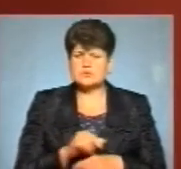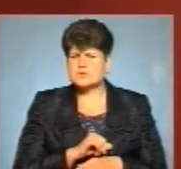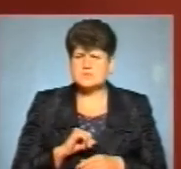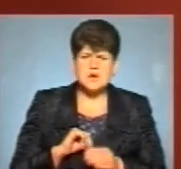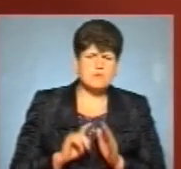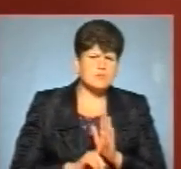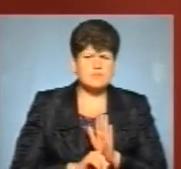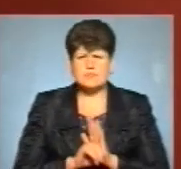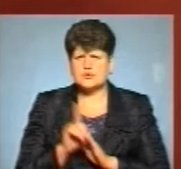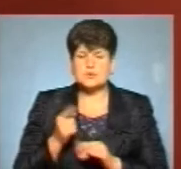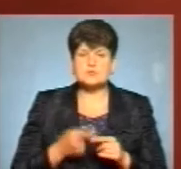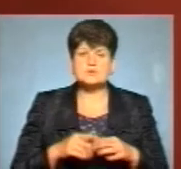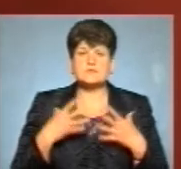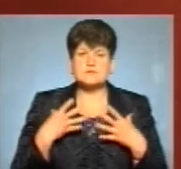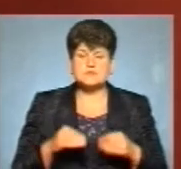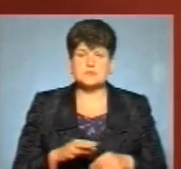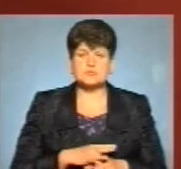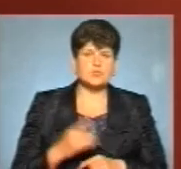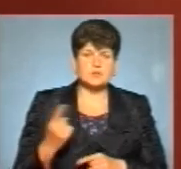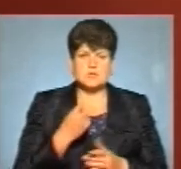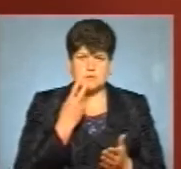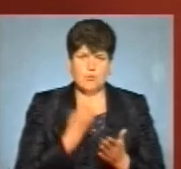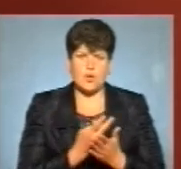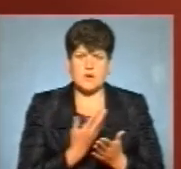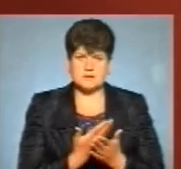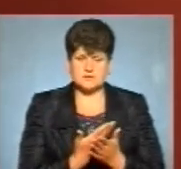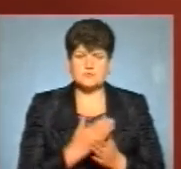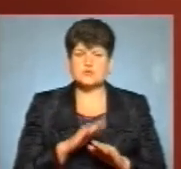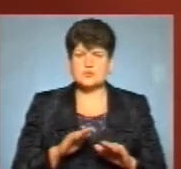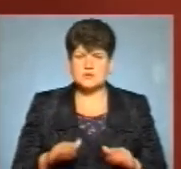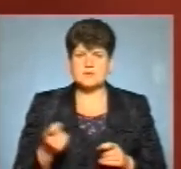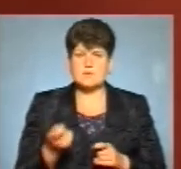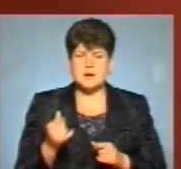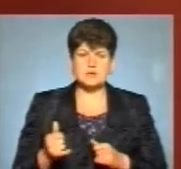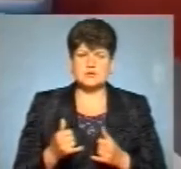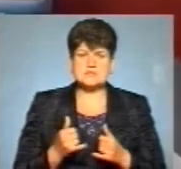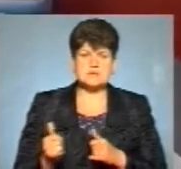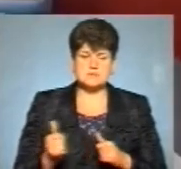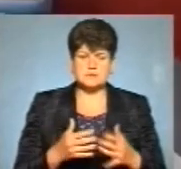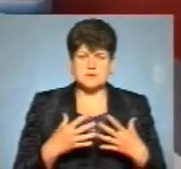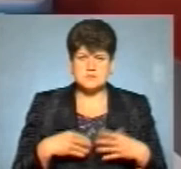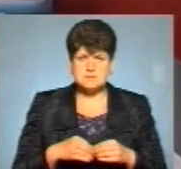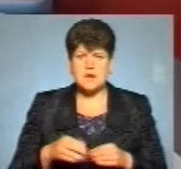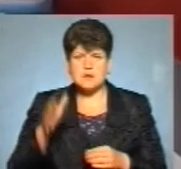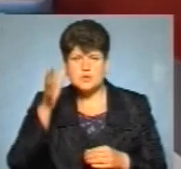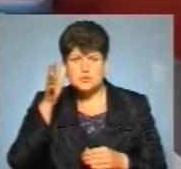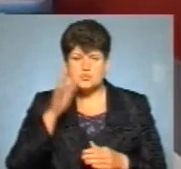першого початку це був вже один із показників, що діти з малозабезпечених сімей, але розумні